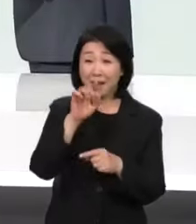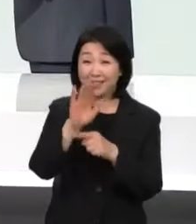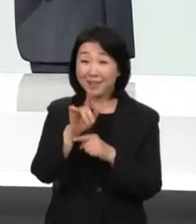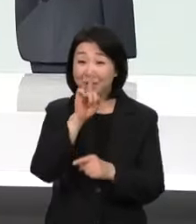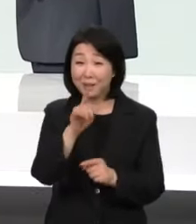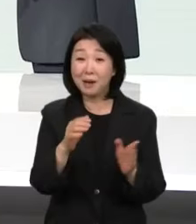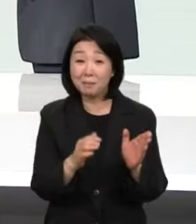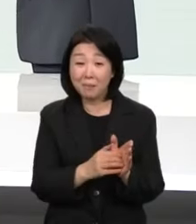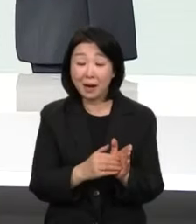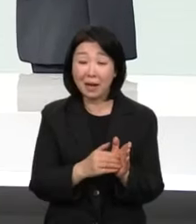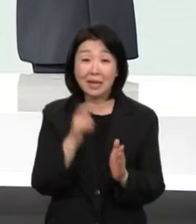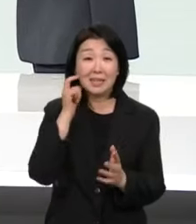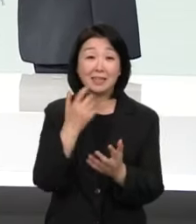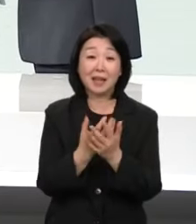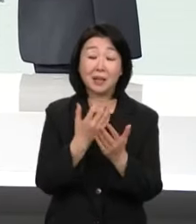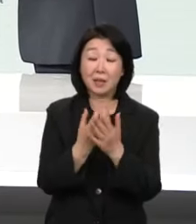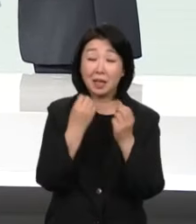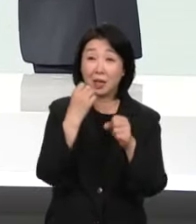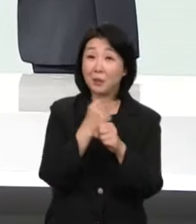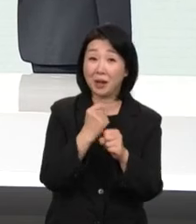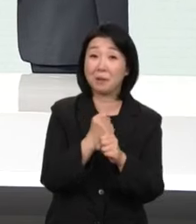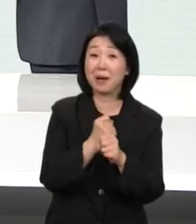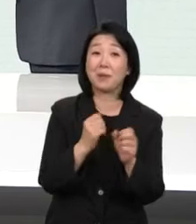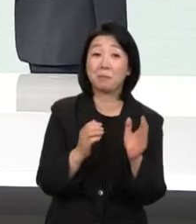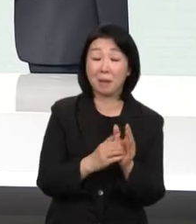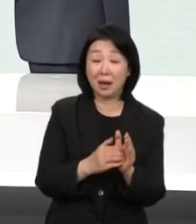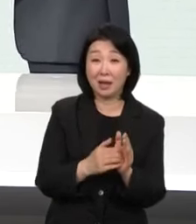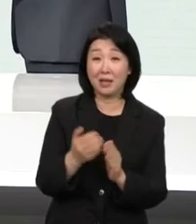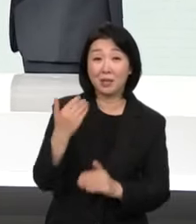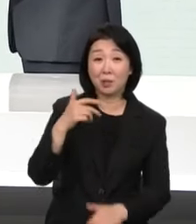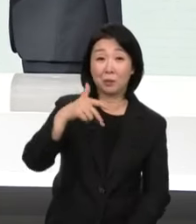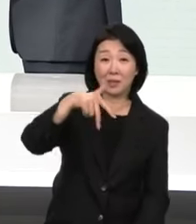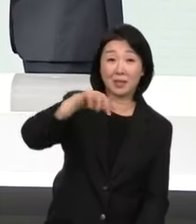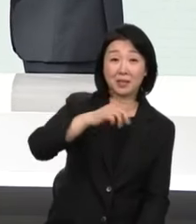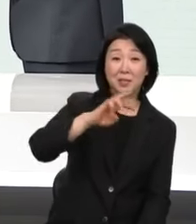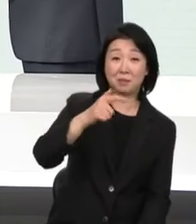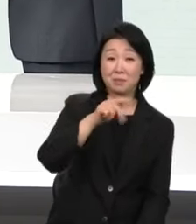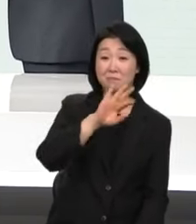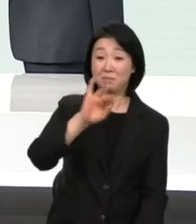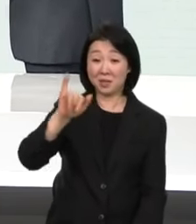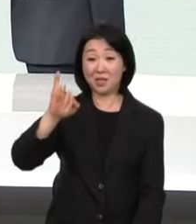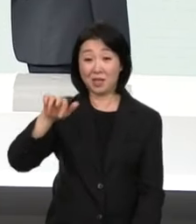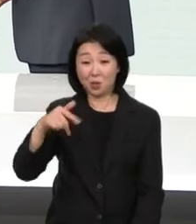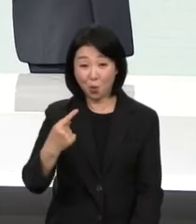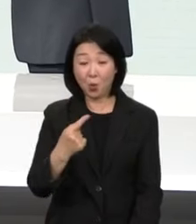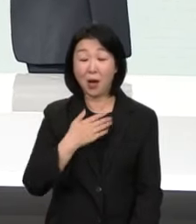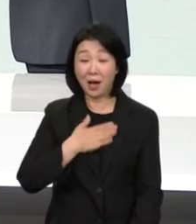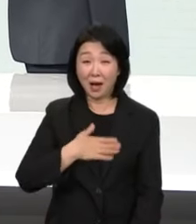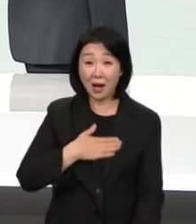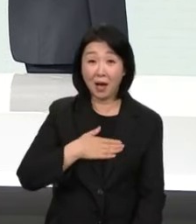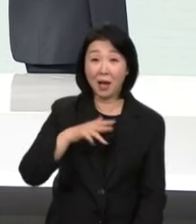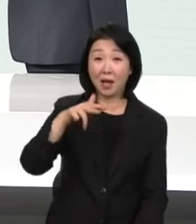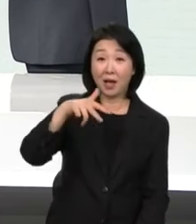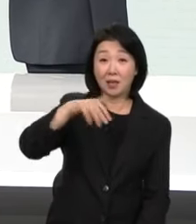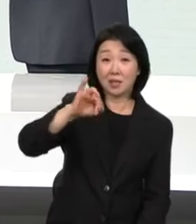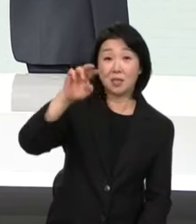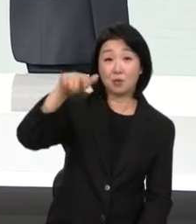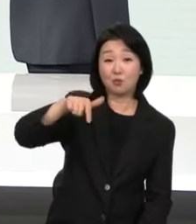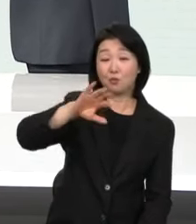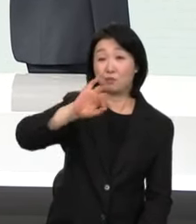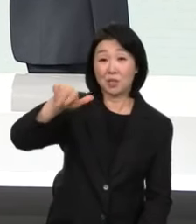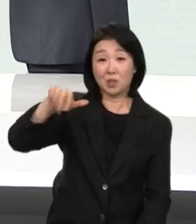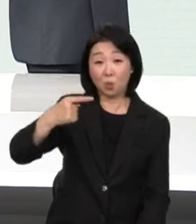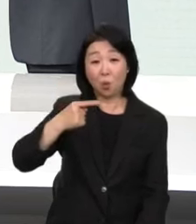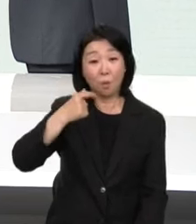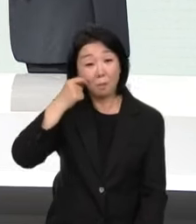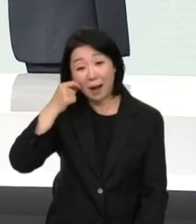봤는데 사자성어 신조어도 좀 많이 나오고 있습니다. 지난번에 저희가 지민 비조 얘기를 했었지만 그렇죠. 지국비조라는 유행어가 뜨고 있다고